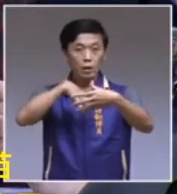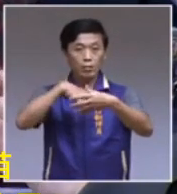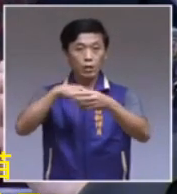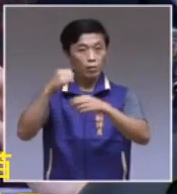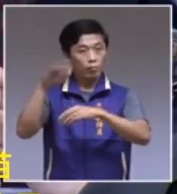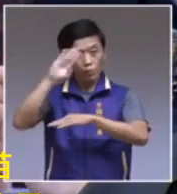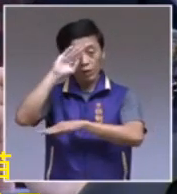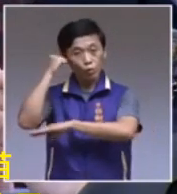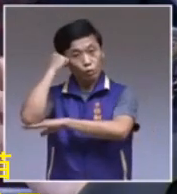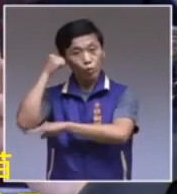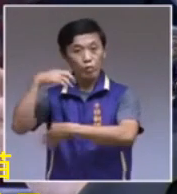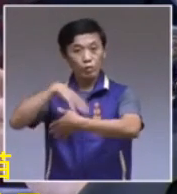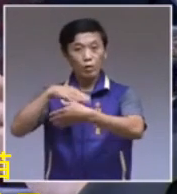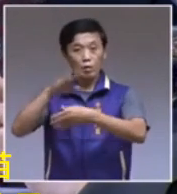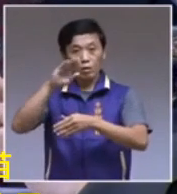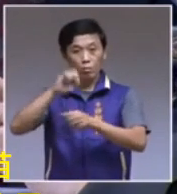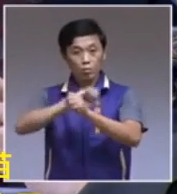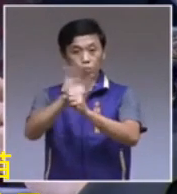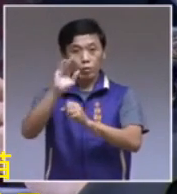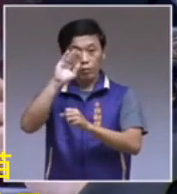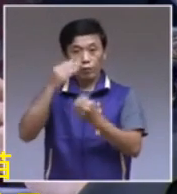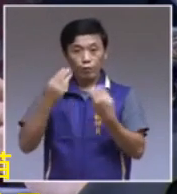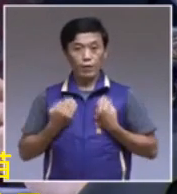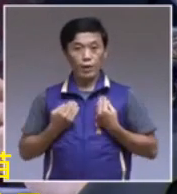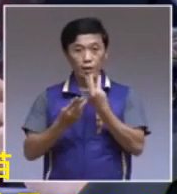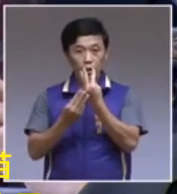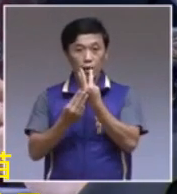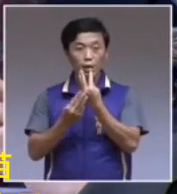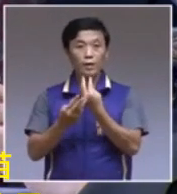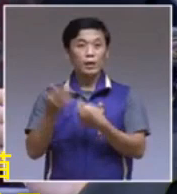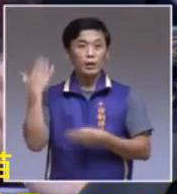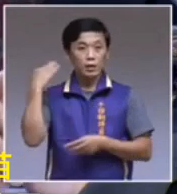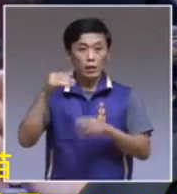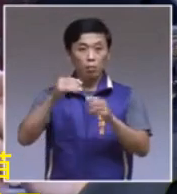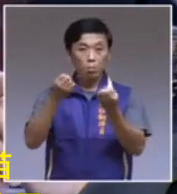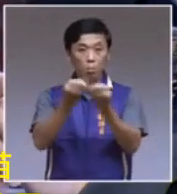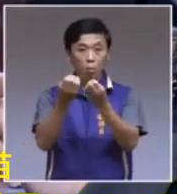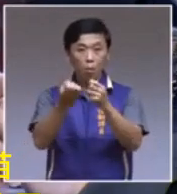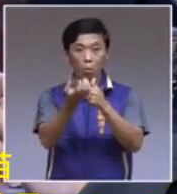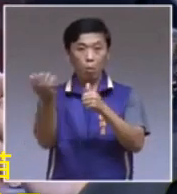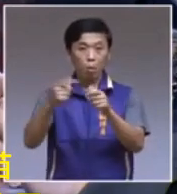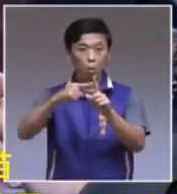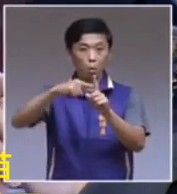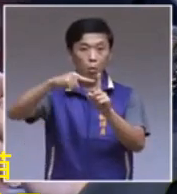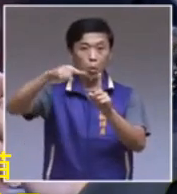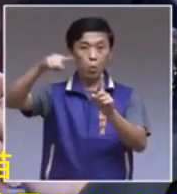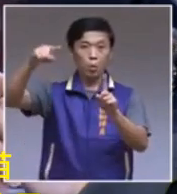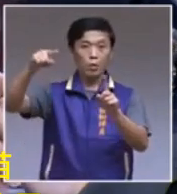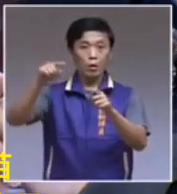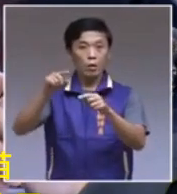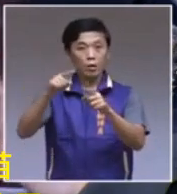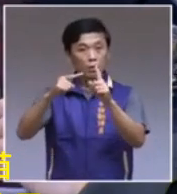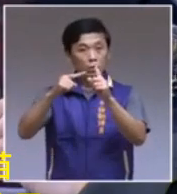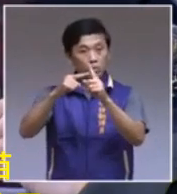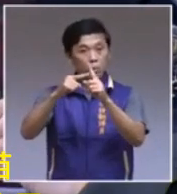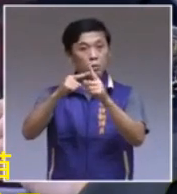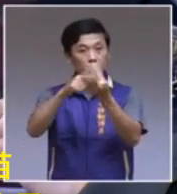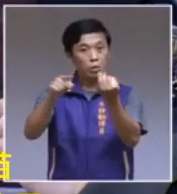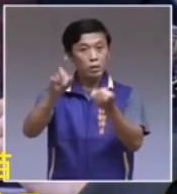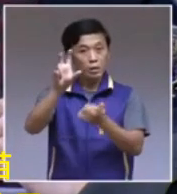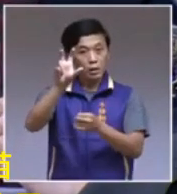因为新冠肺炎那时候都将近。高峰的时候都将近有70位左右，那